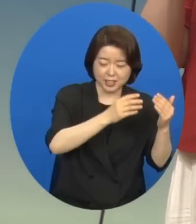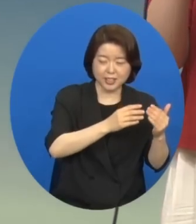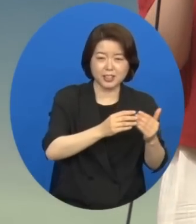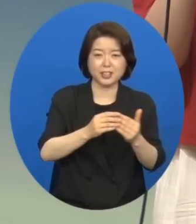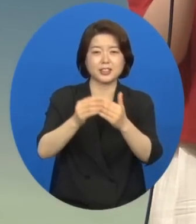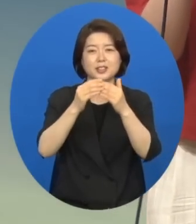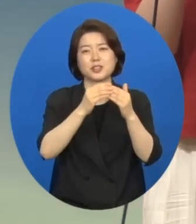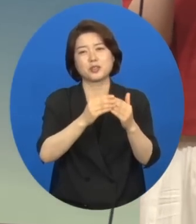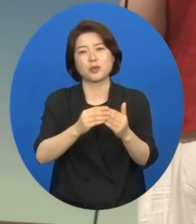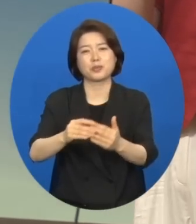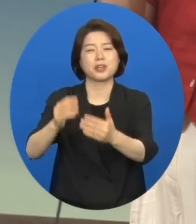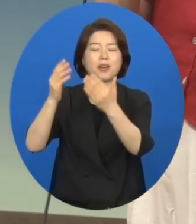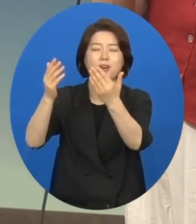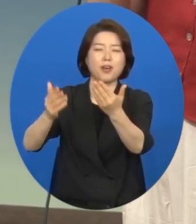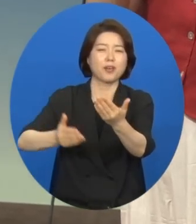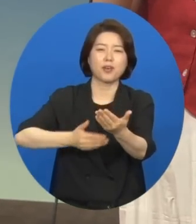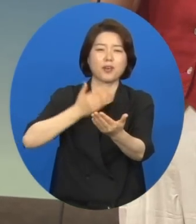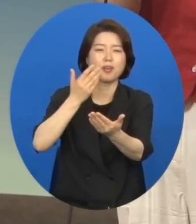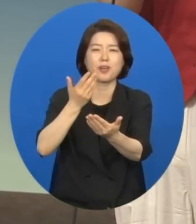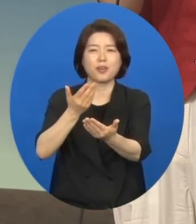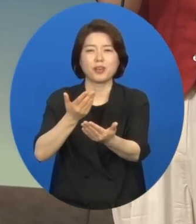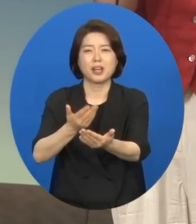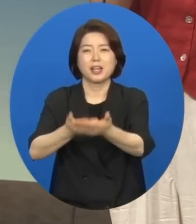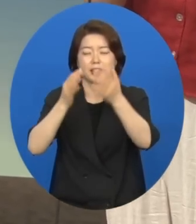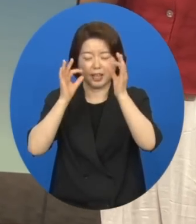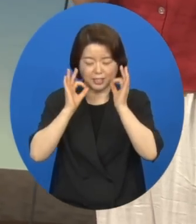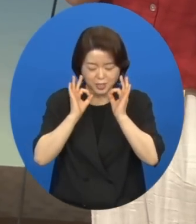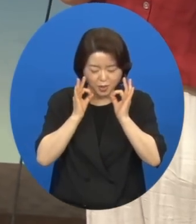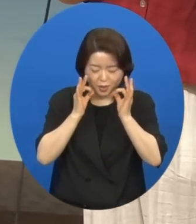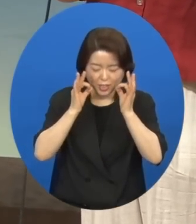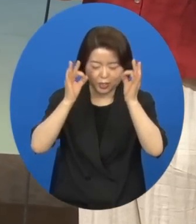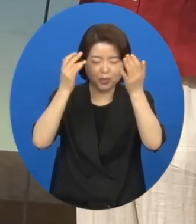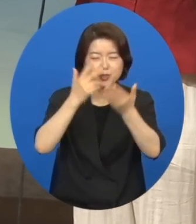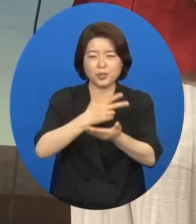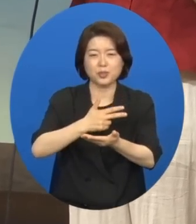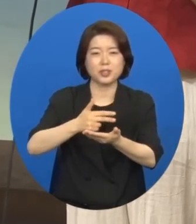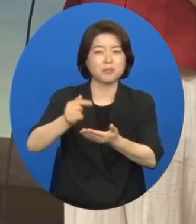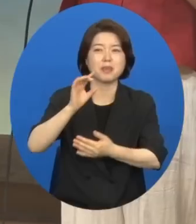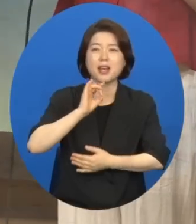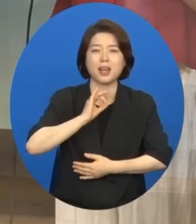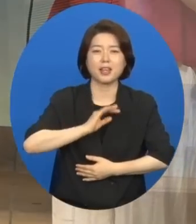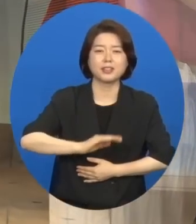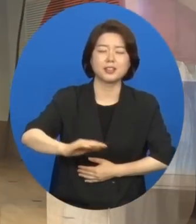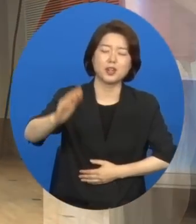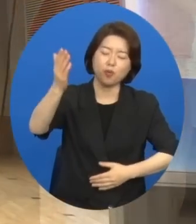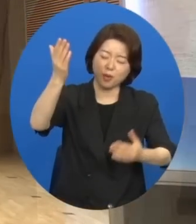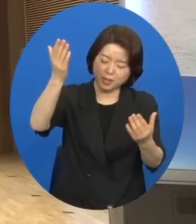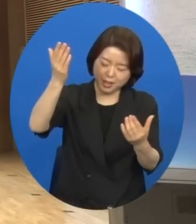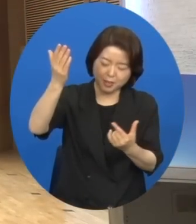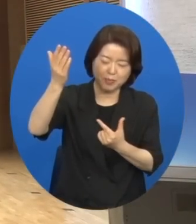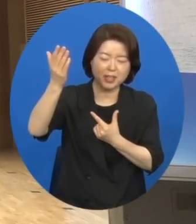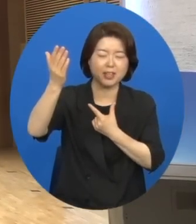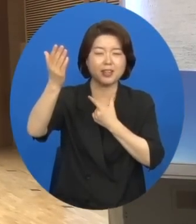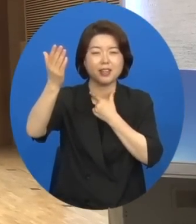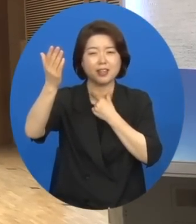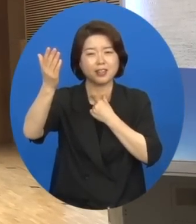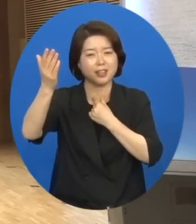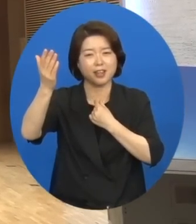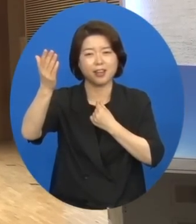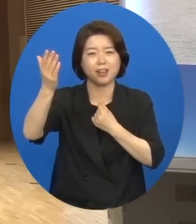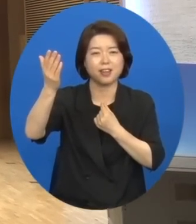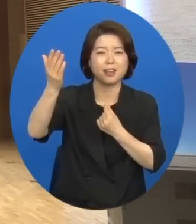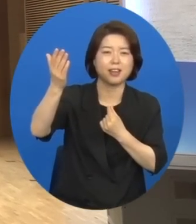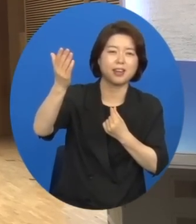나아갑니다. 주님께 마음의 문을 엽니다. 간절히 주님만을